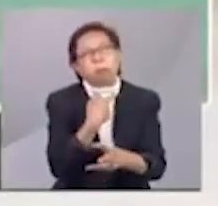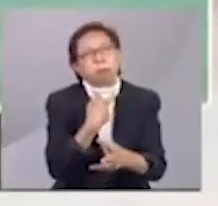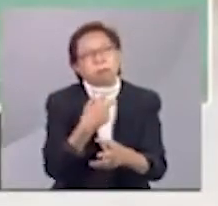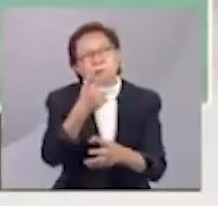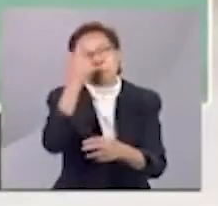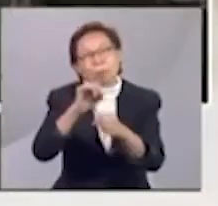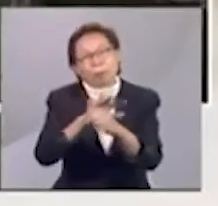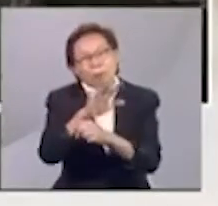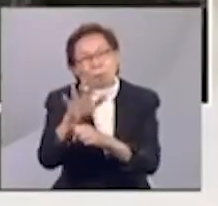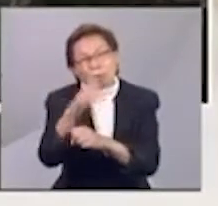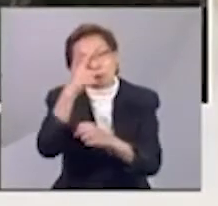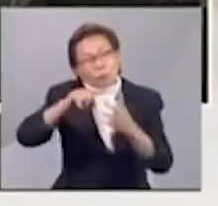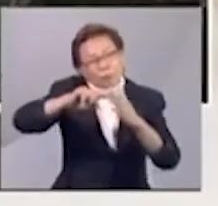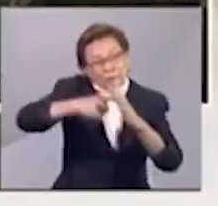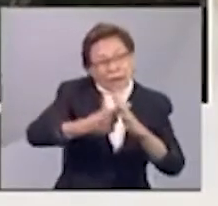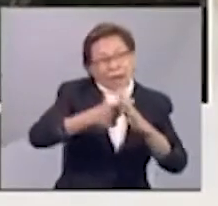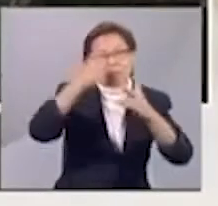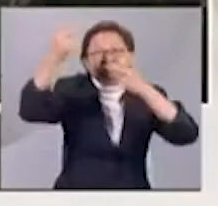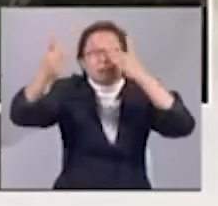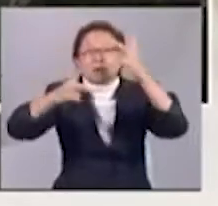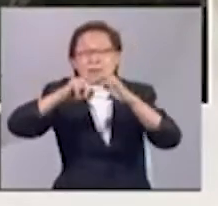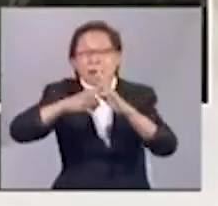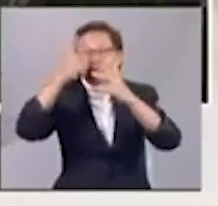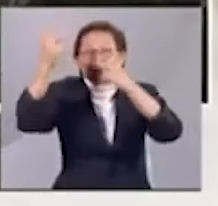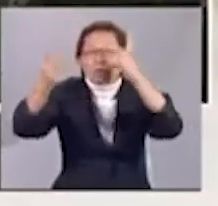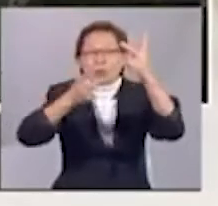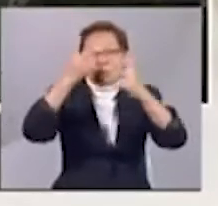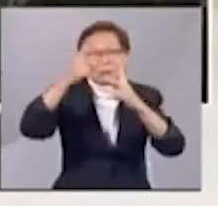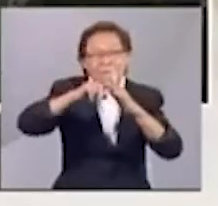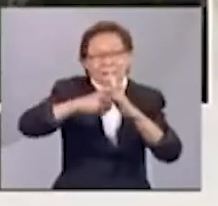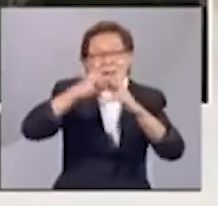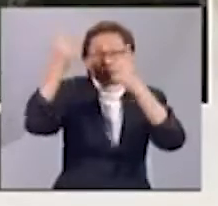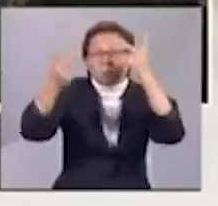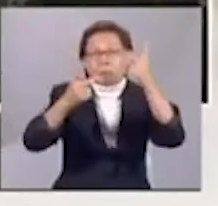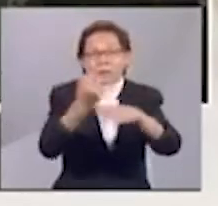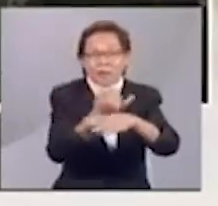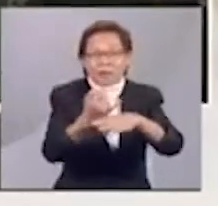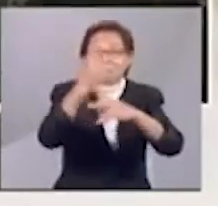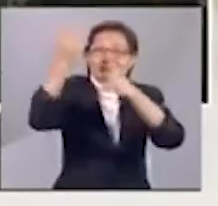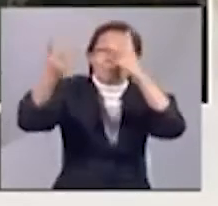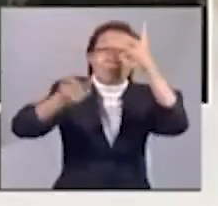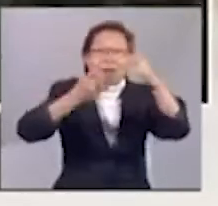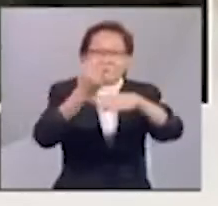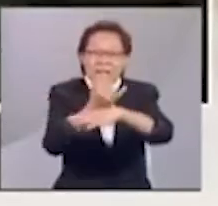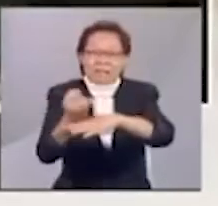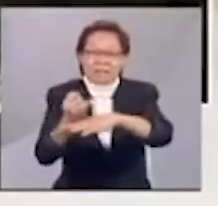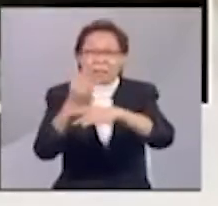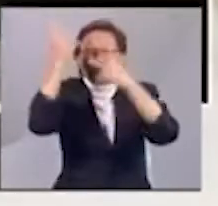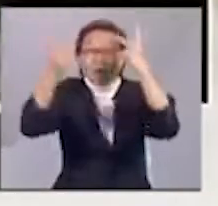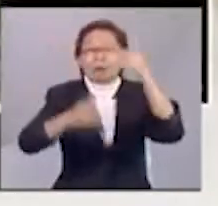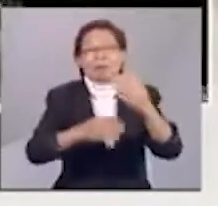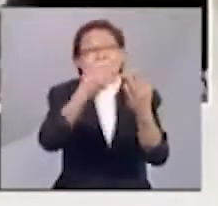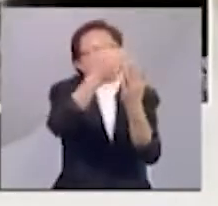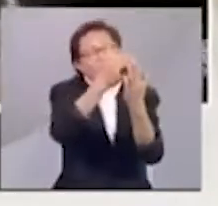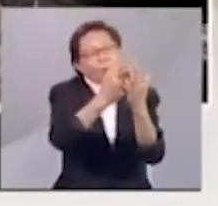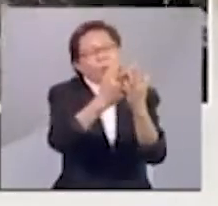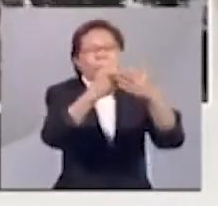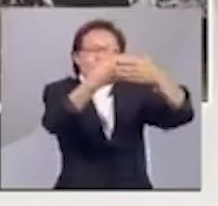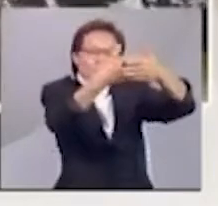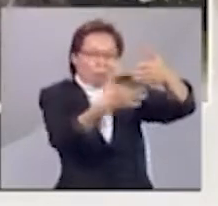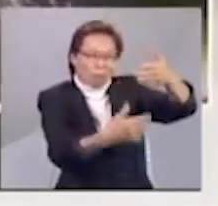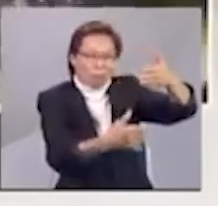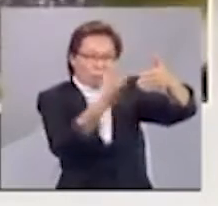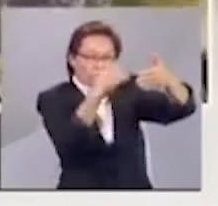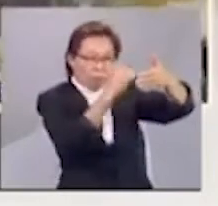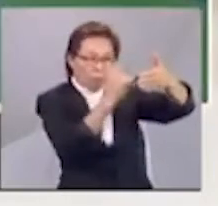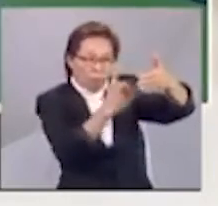untuk mengaktifkan kembali semula Maaf kegiatan industri pelancongan Bop langkah Cukai akan